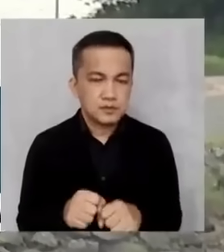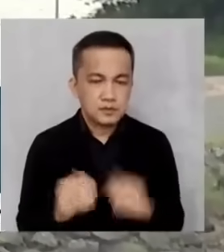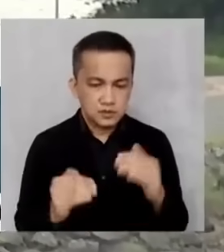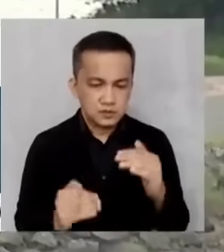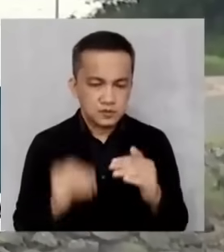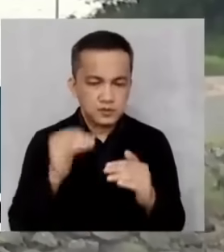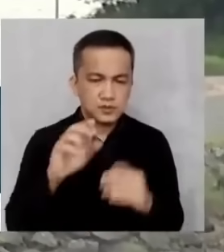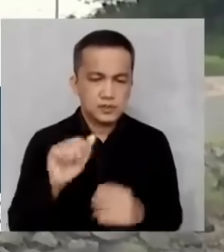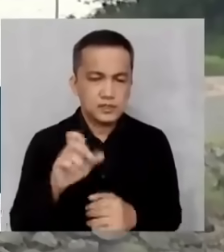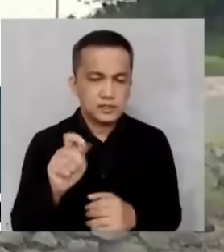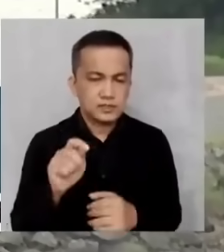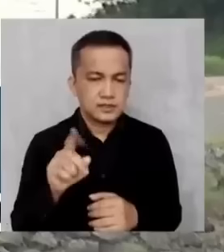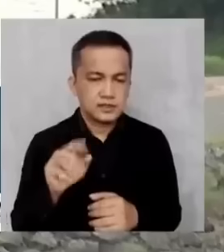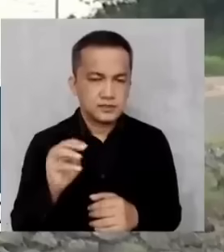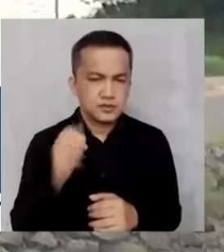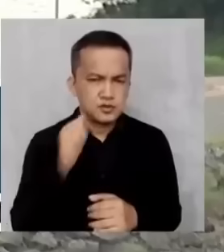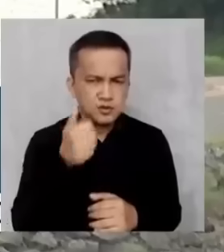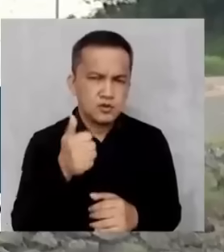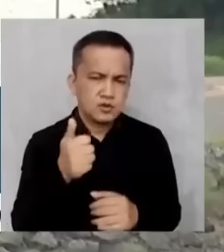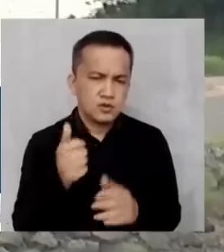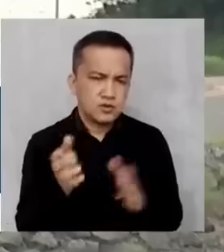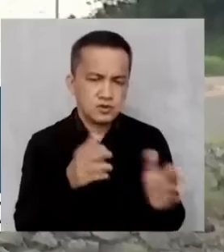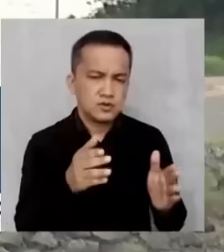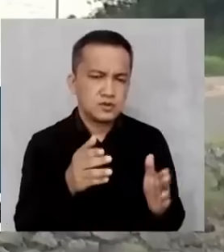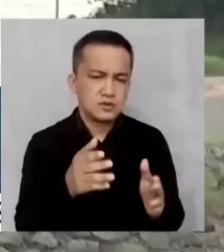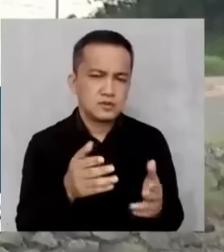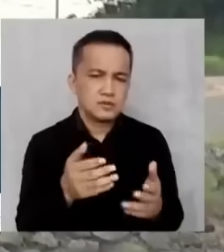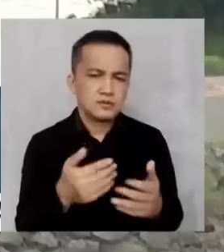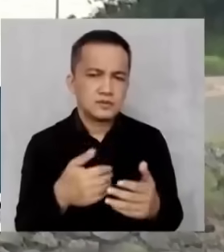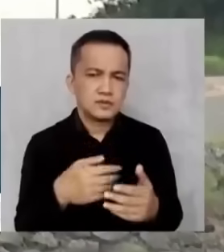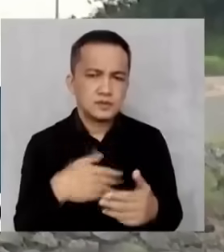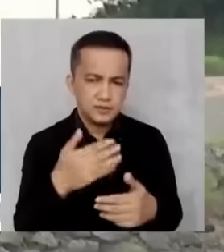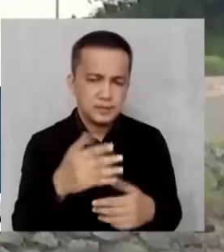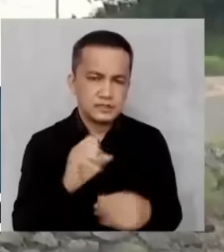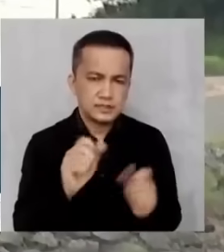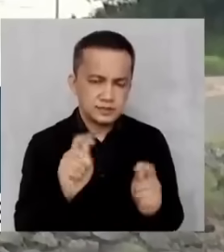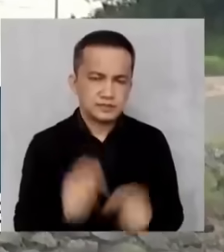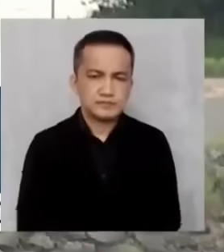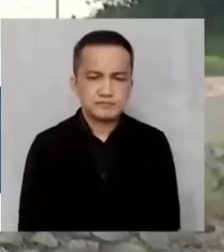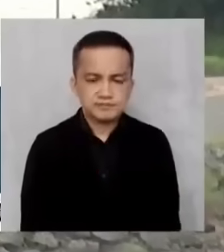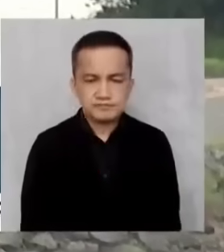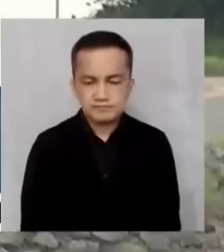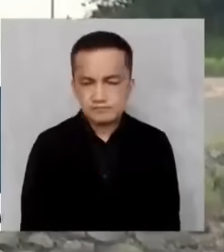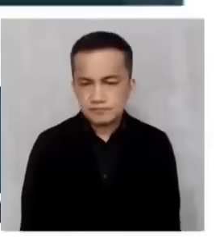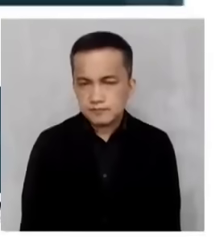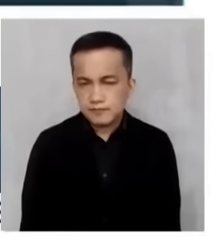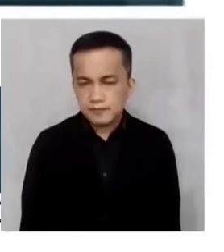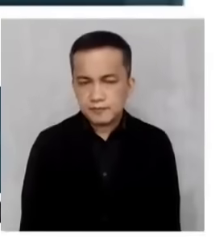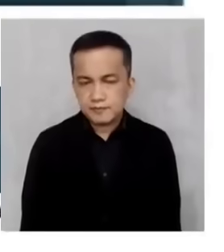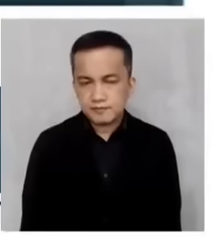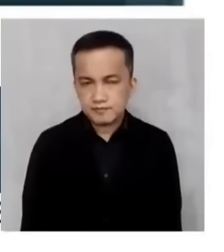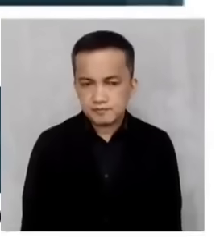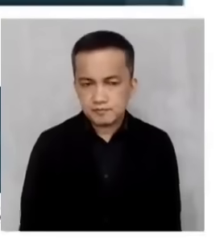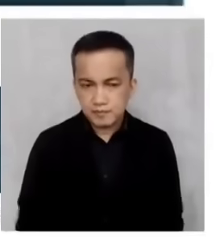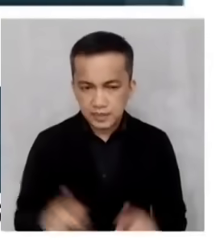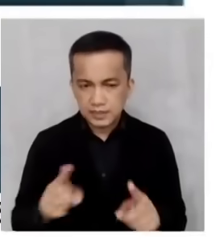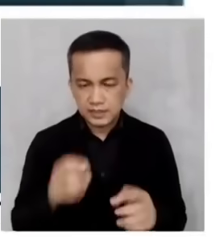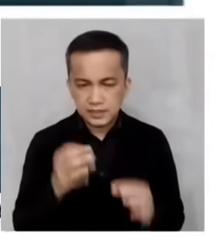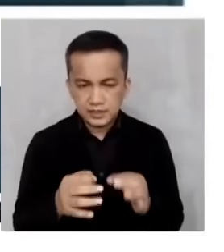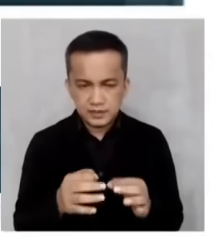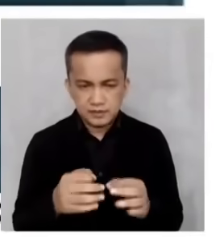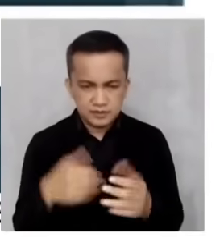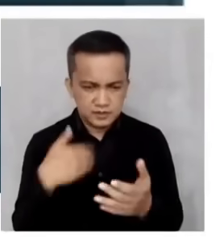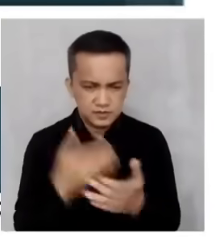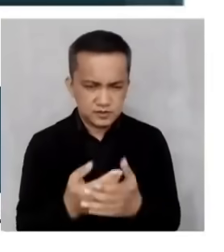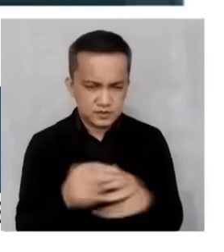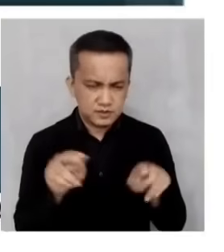Angat Dam tomorrow or by Saturday. Mm-mm. Pero kung halimbawa ma-reach nga natin yung